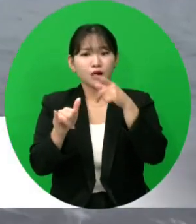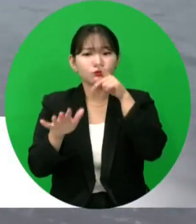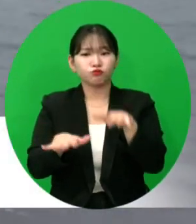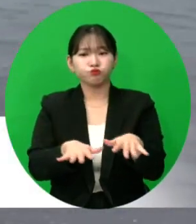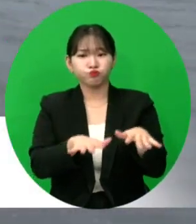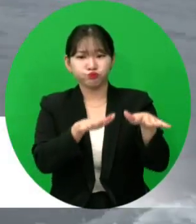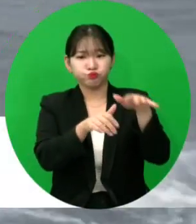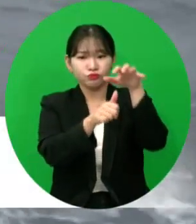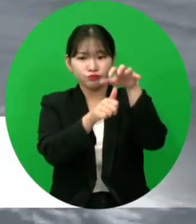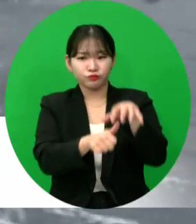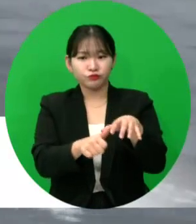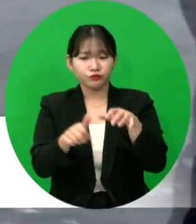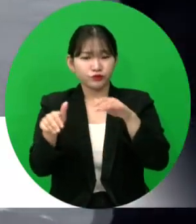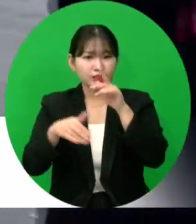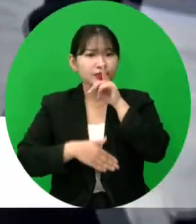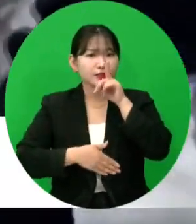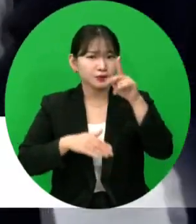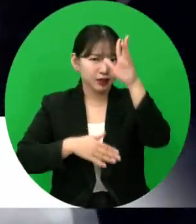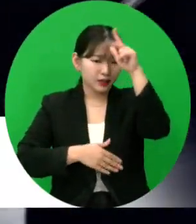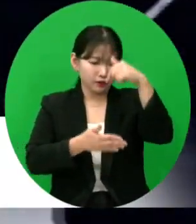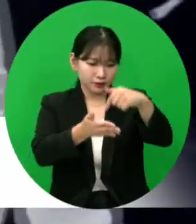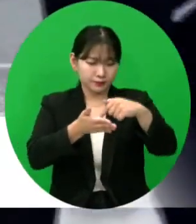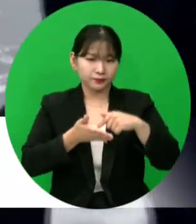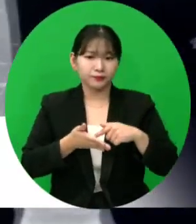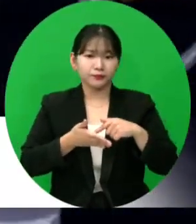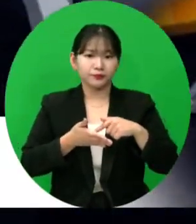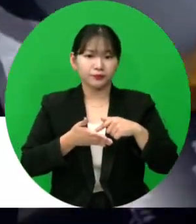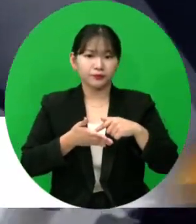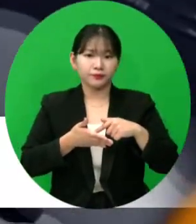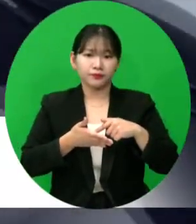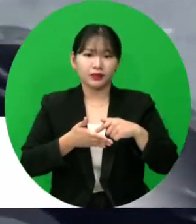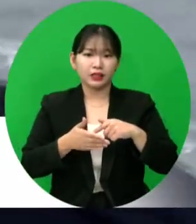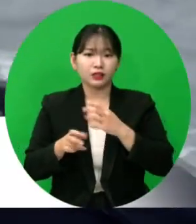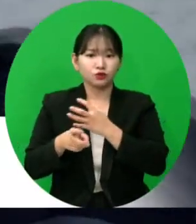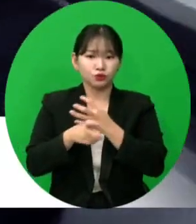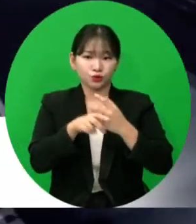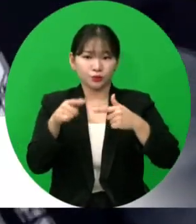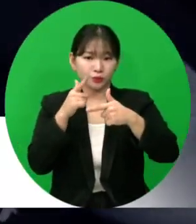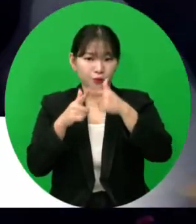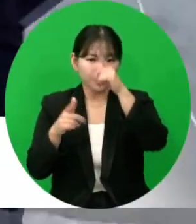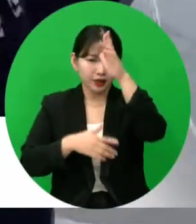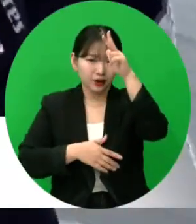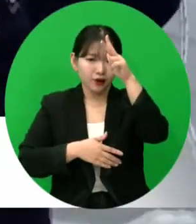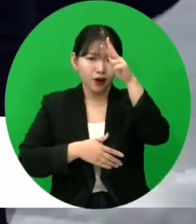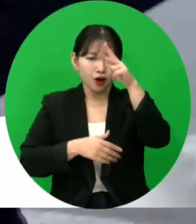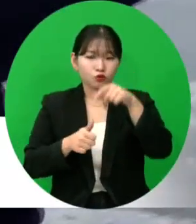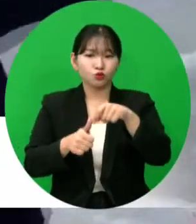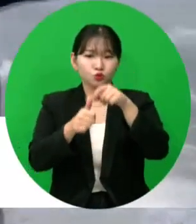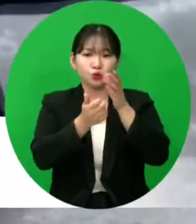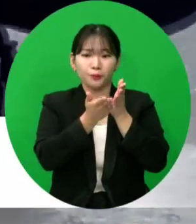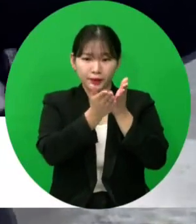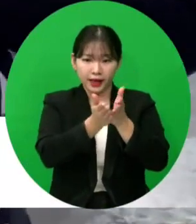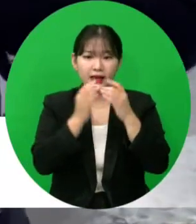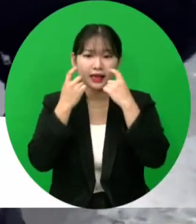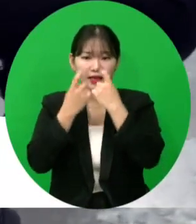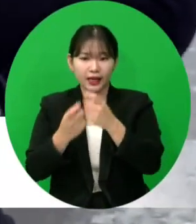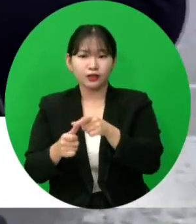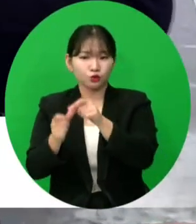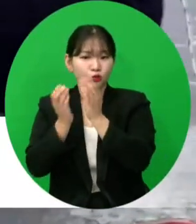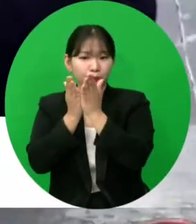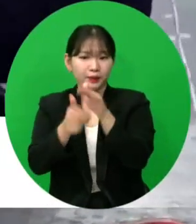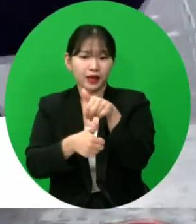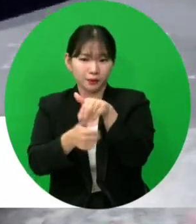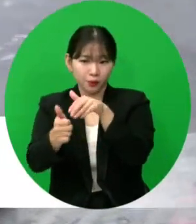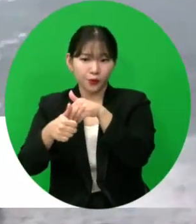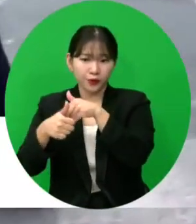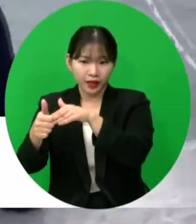차올라 고립됐다는 신구가 해경에 접수됐습니다 출동한 목포 해경은 해경 구조정과 민간 해양 구조선 등을